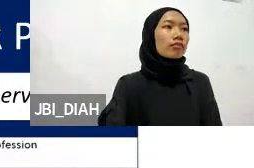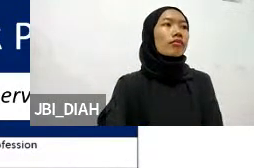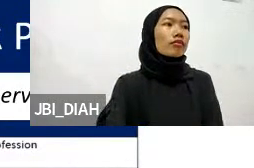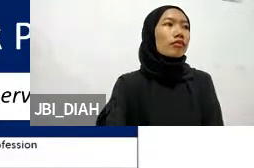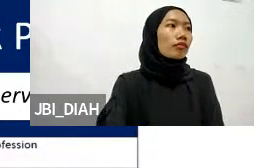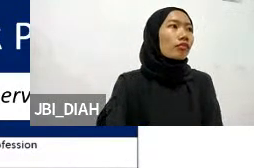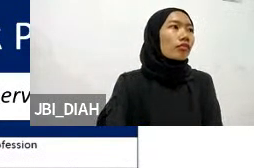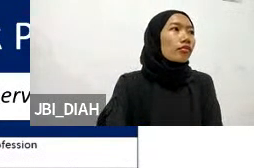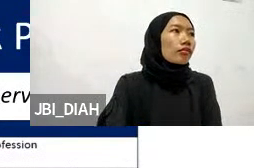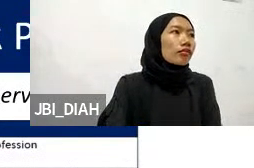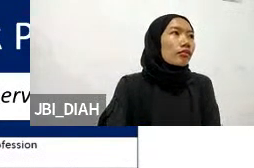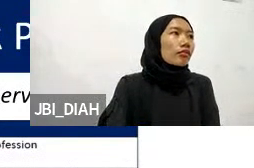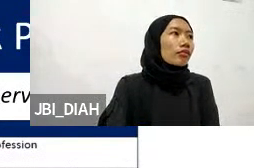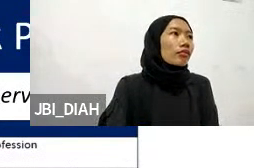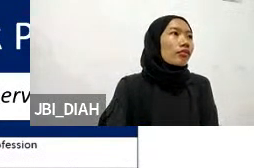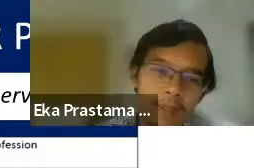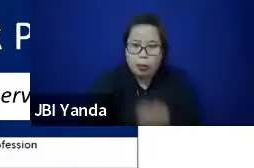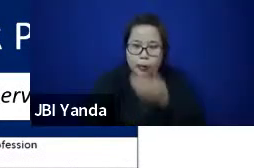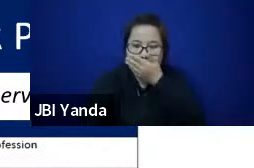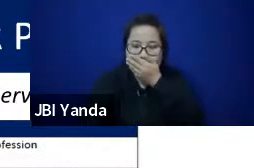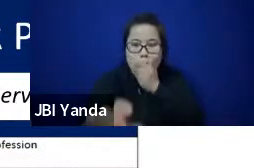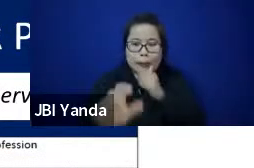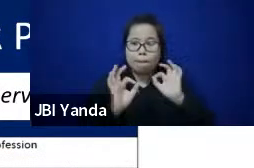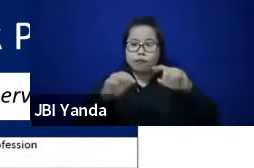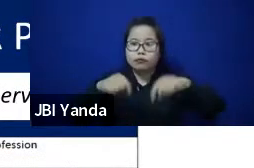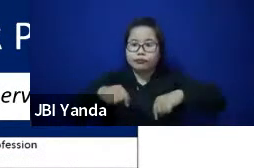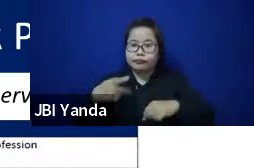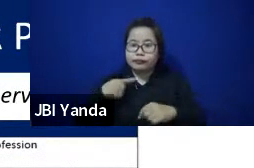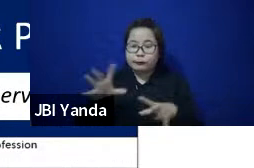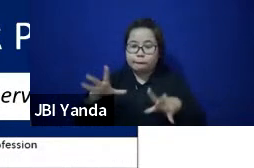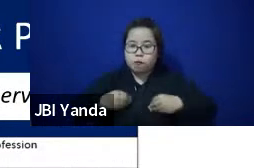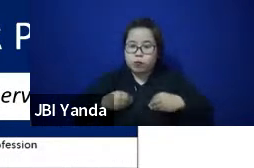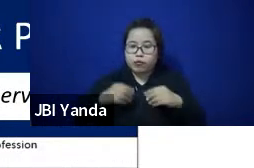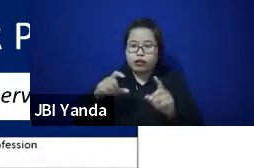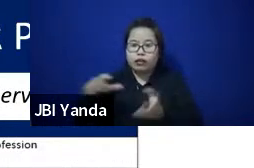Nah, kalau dari si JKN ini kami dapatkan data juga bahwa sebenarnya